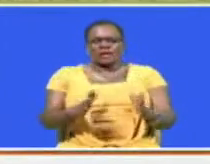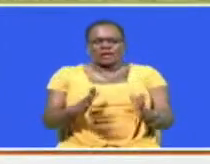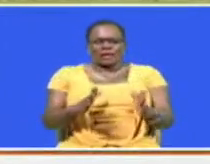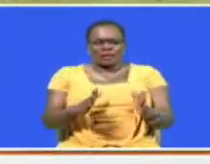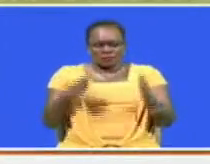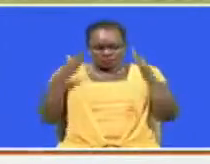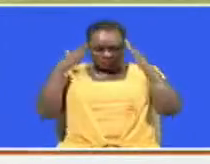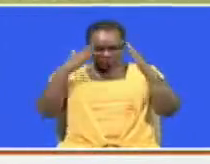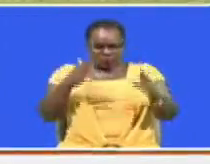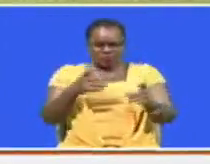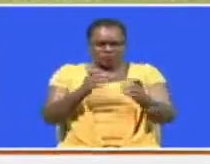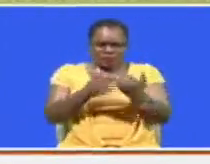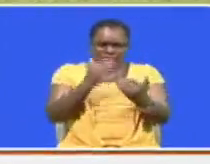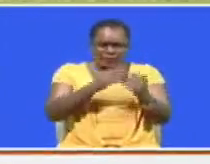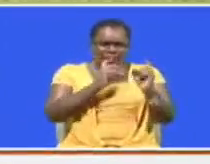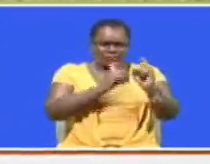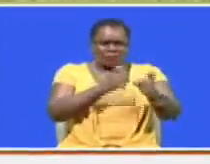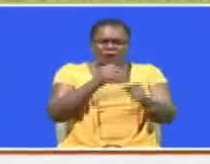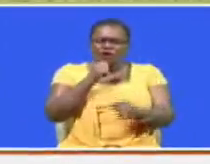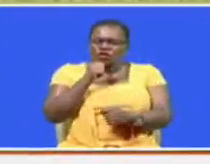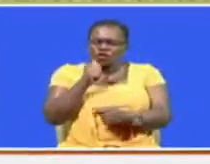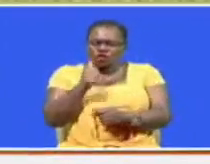washikilie talent.